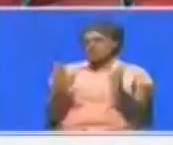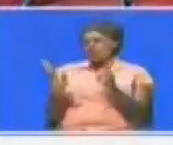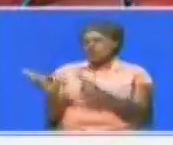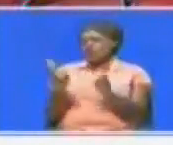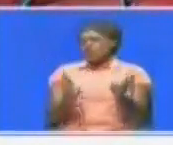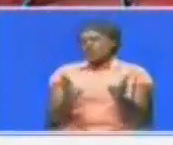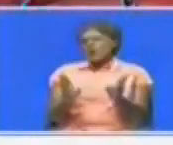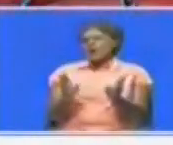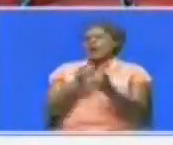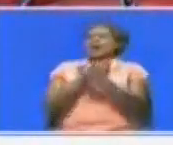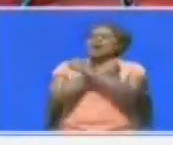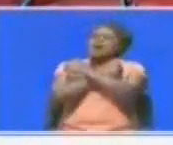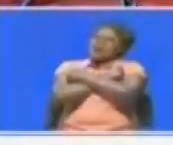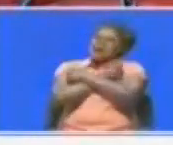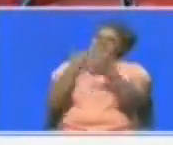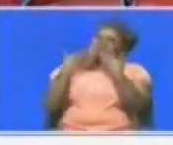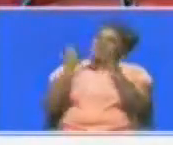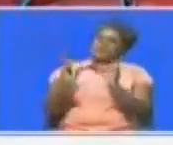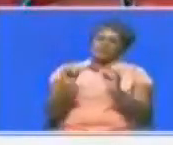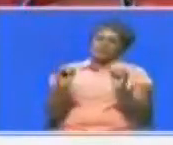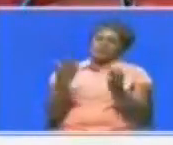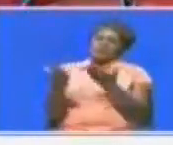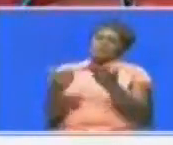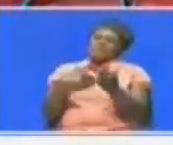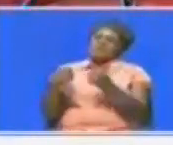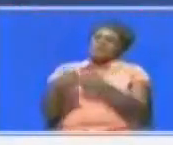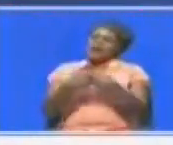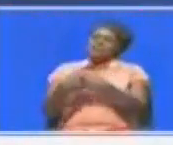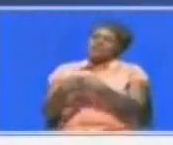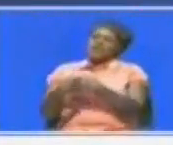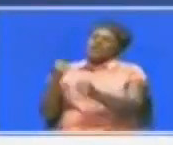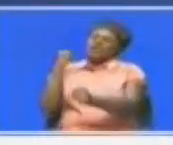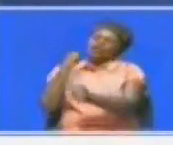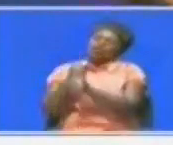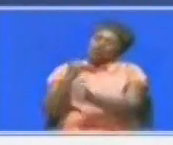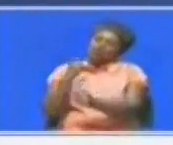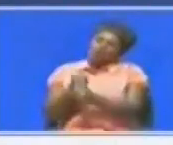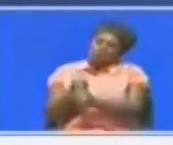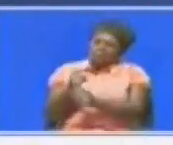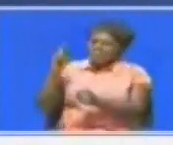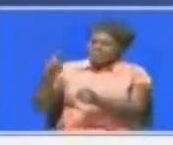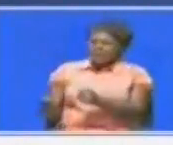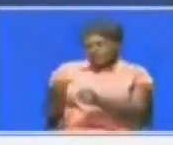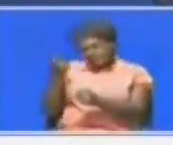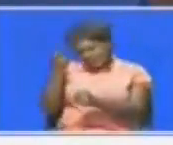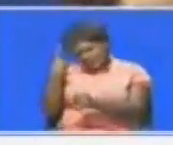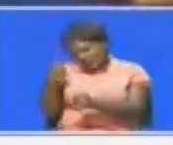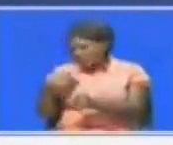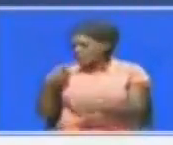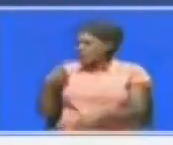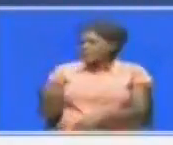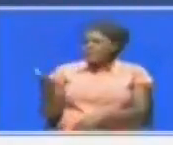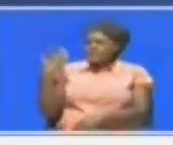amekuzoesha. Mapenzi hayajaisha. Pengine ako na changamoto zake kazini kilobi. Lazima ujifunze kuelewa. Ndio maana